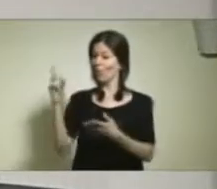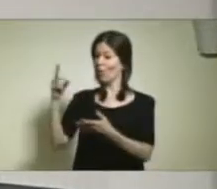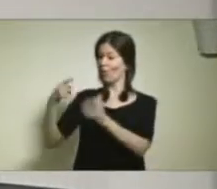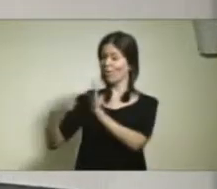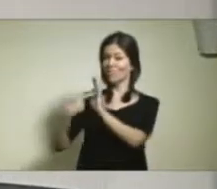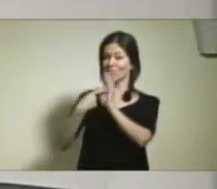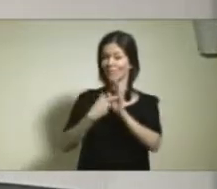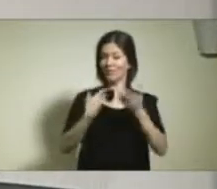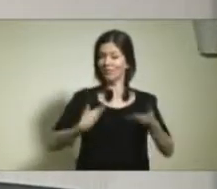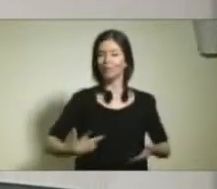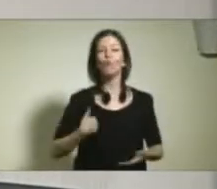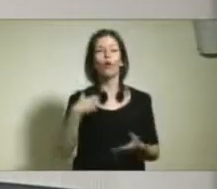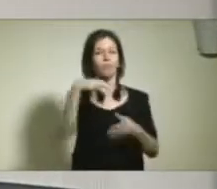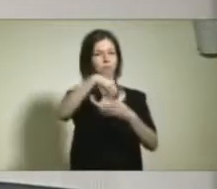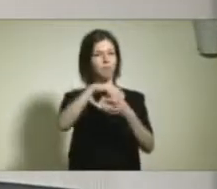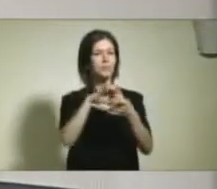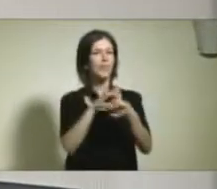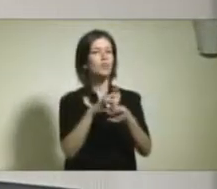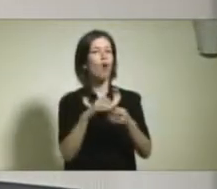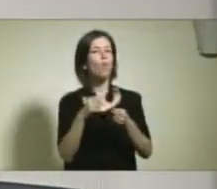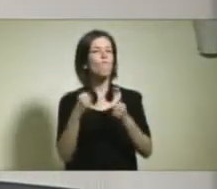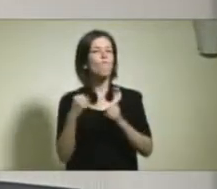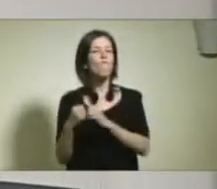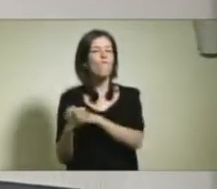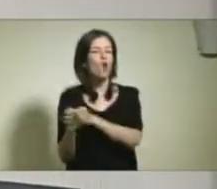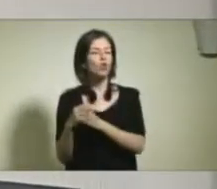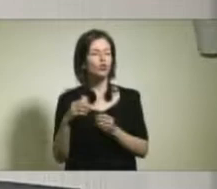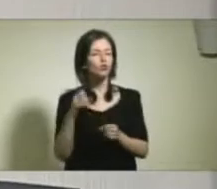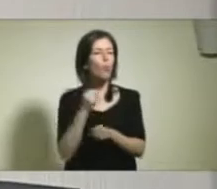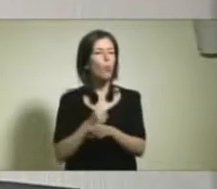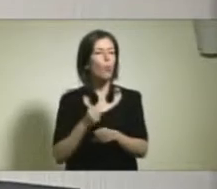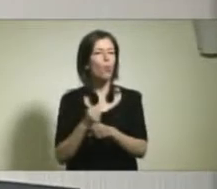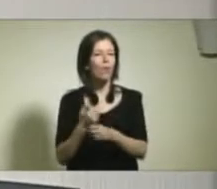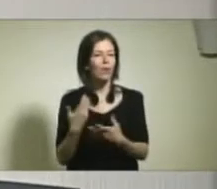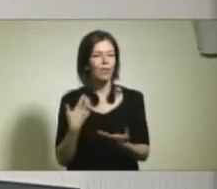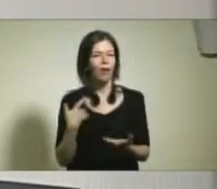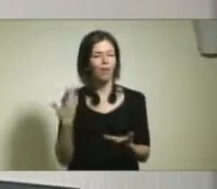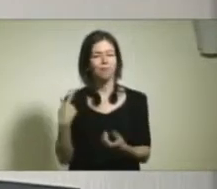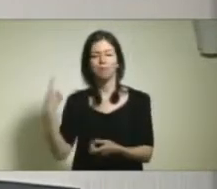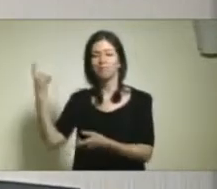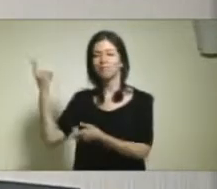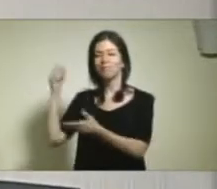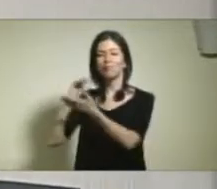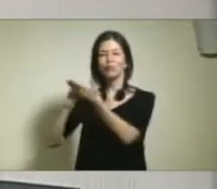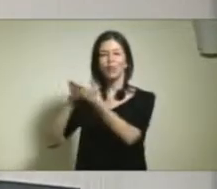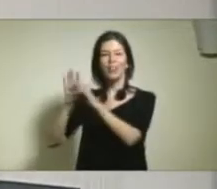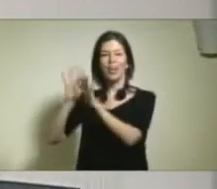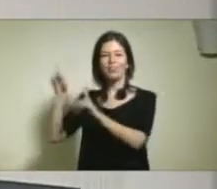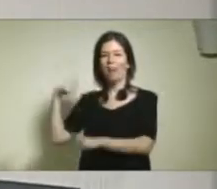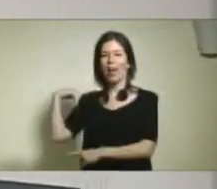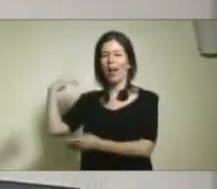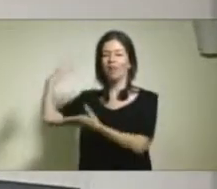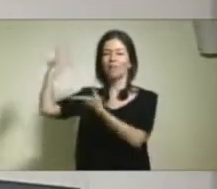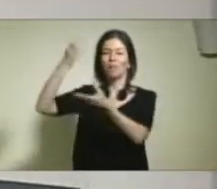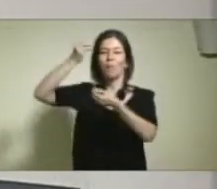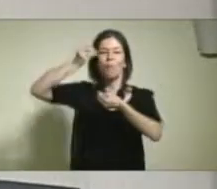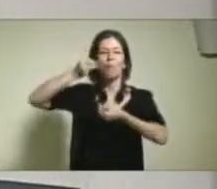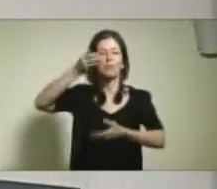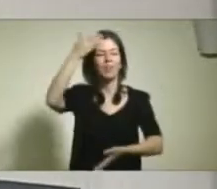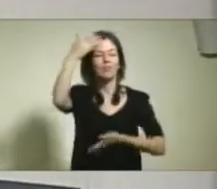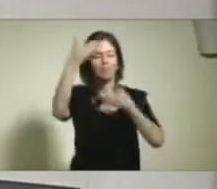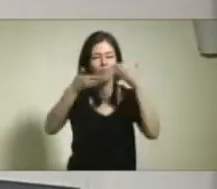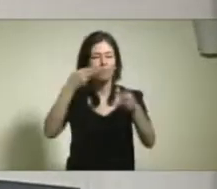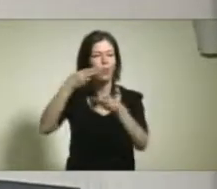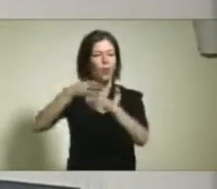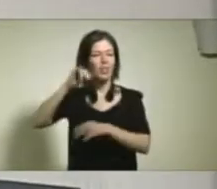Force ouvrière. Donc, je vous apporte bien entendu le salut fraternel de mon secrétaire général Jacques Dumont